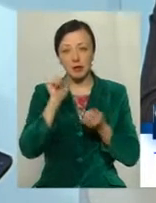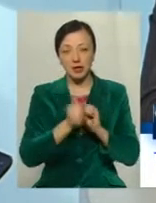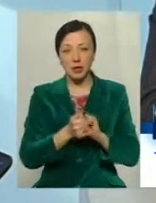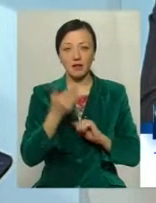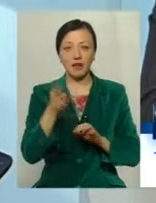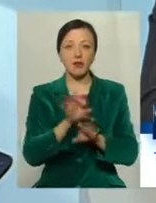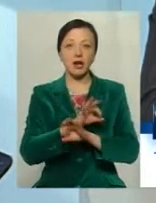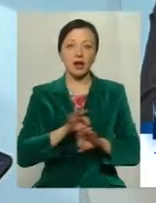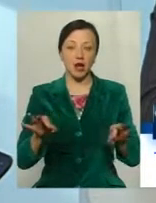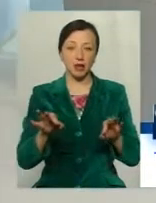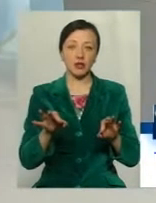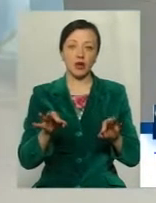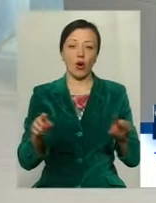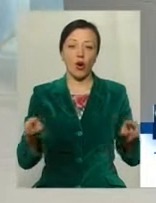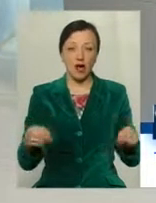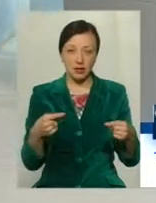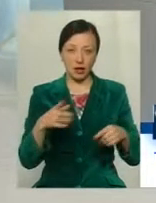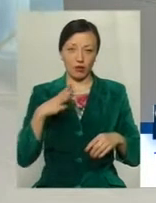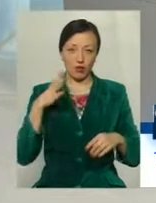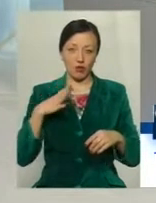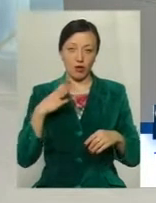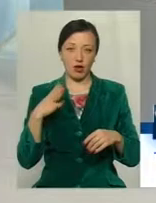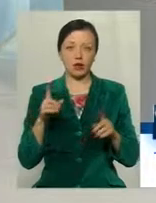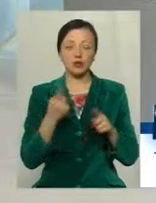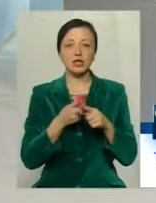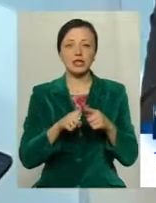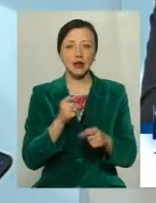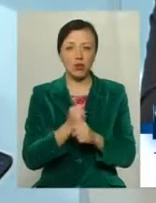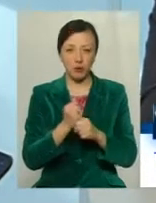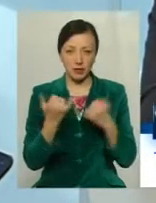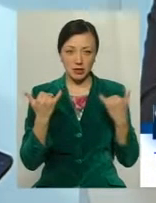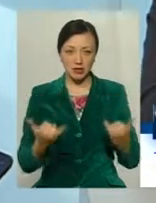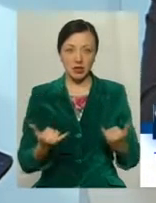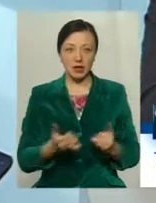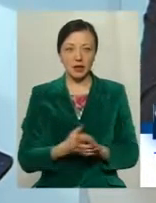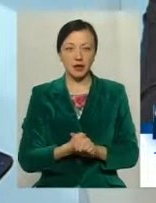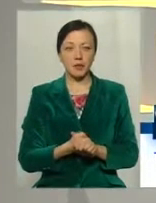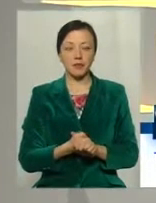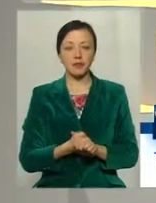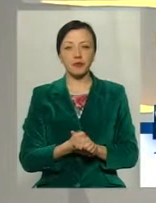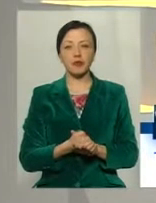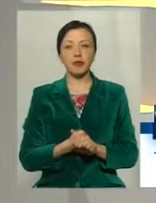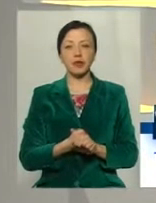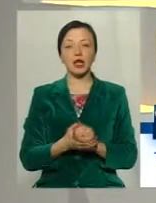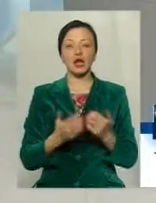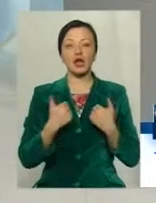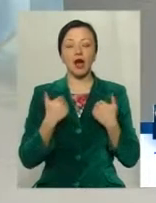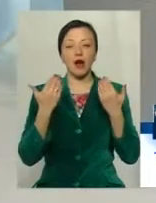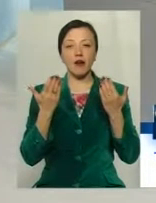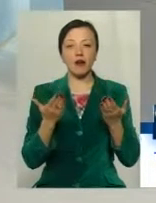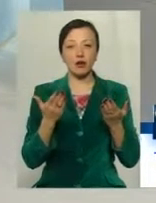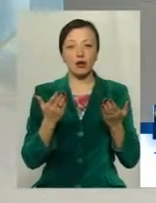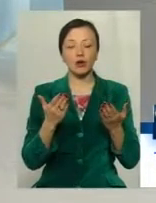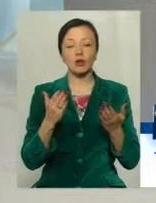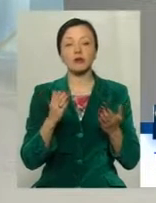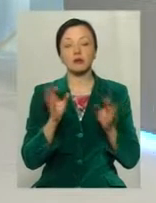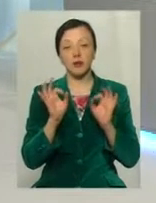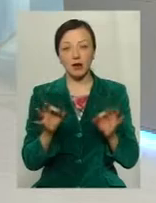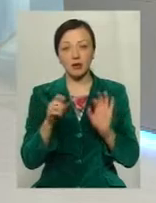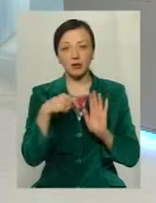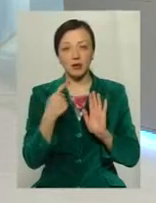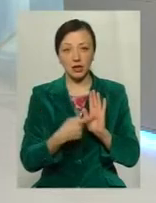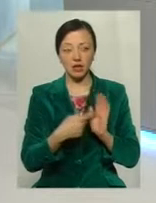вас говорю, безумовно. Мені стидно від них слухати, як до них відносяться. Будь ласка, поставте,